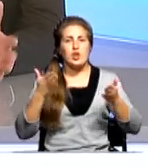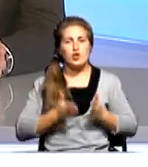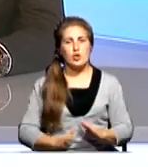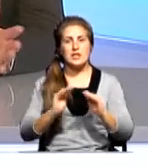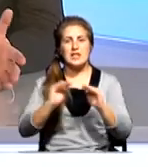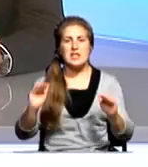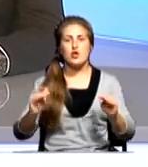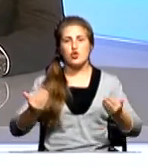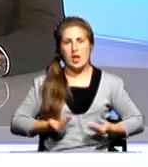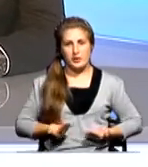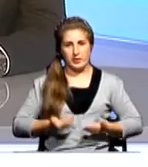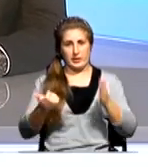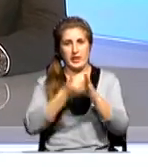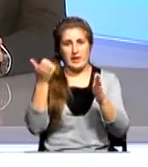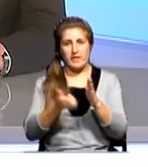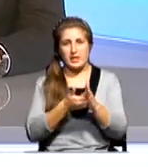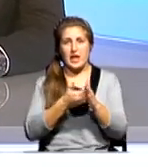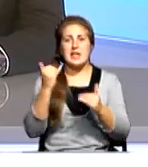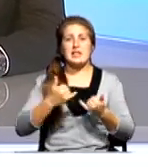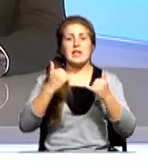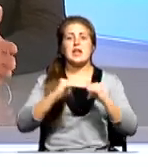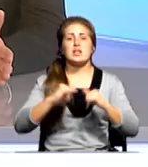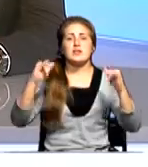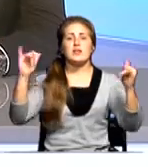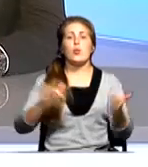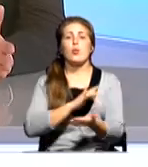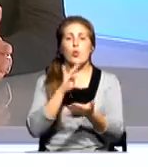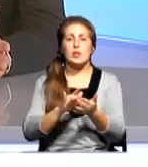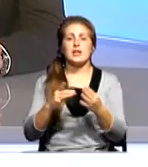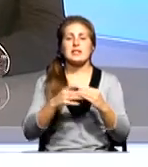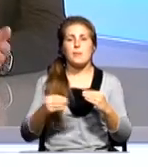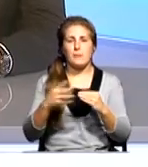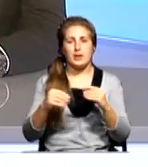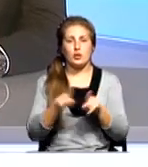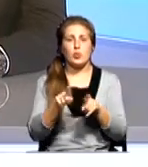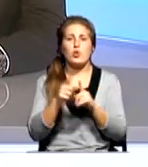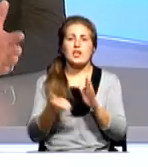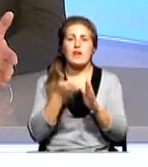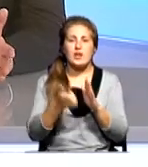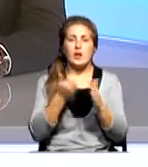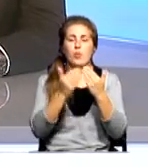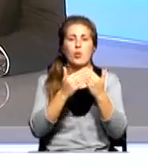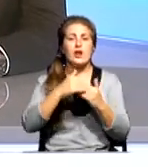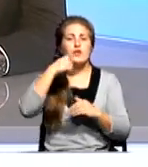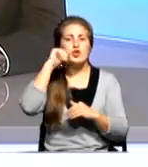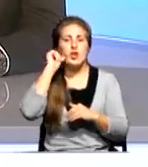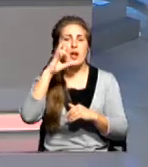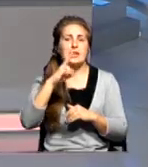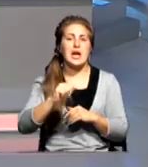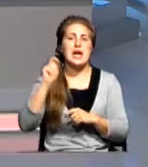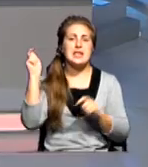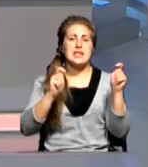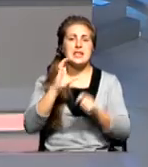дети той жилья конечно не хватает и для развития города земли тоже не хватает буквально вчера на сессии